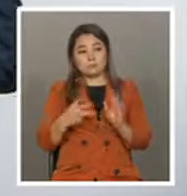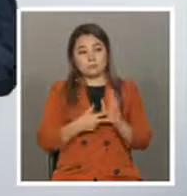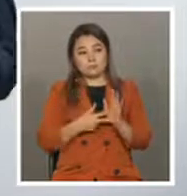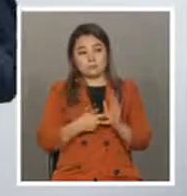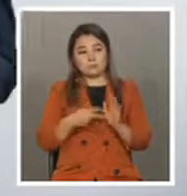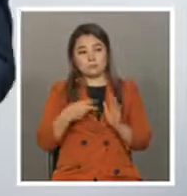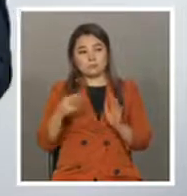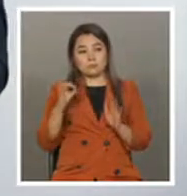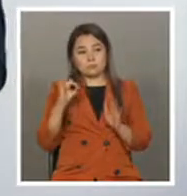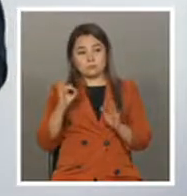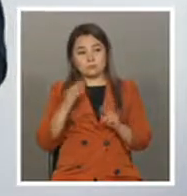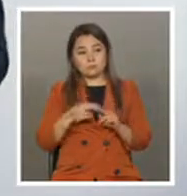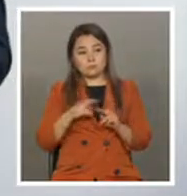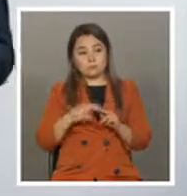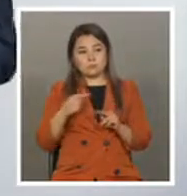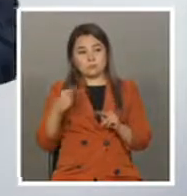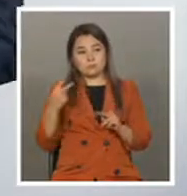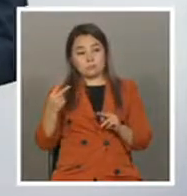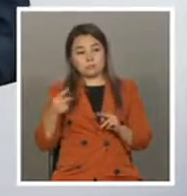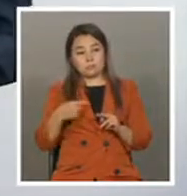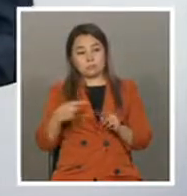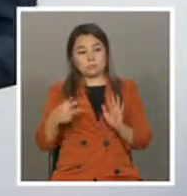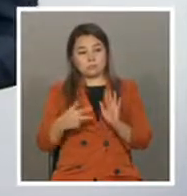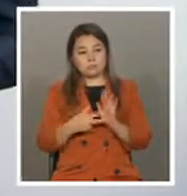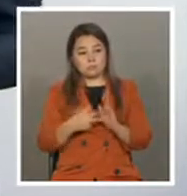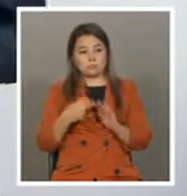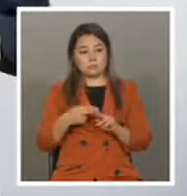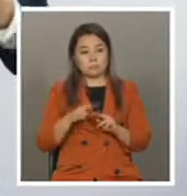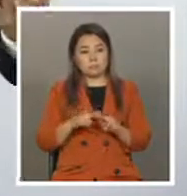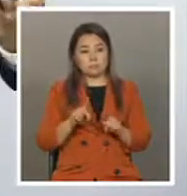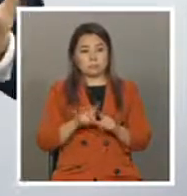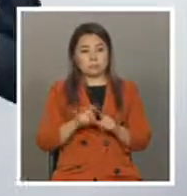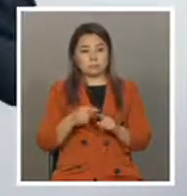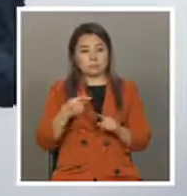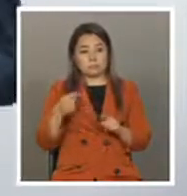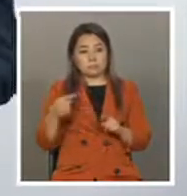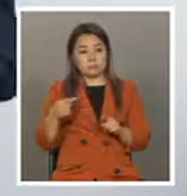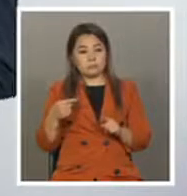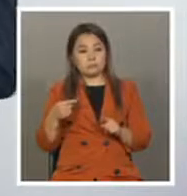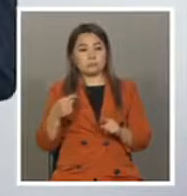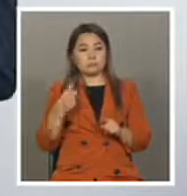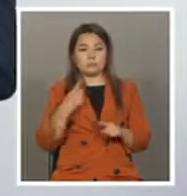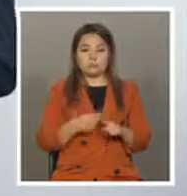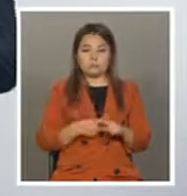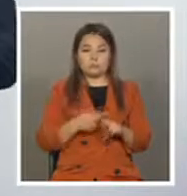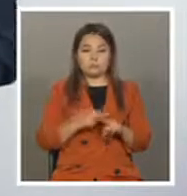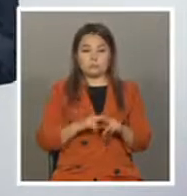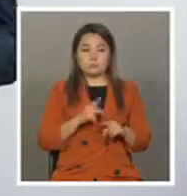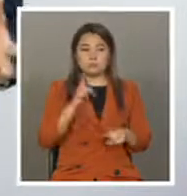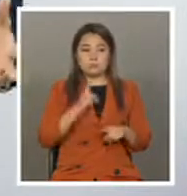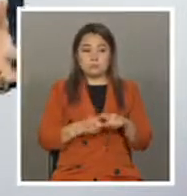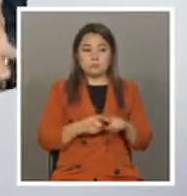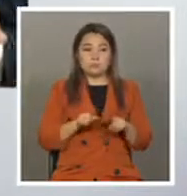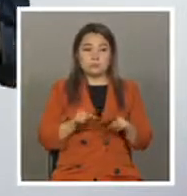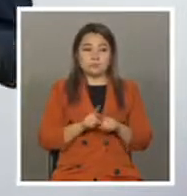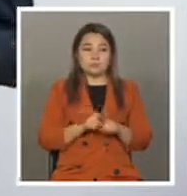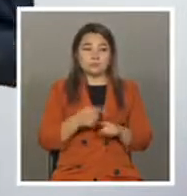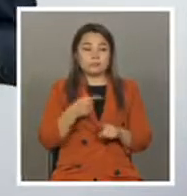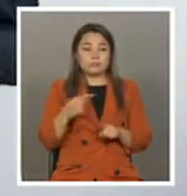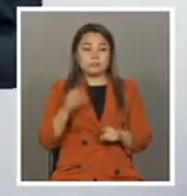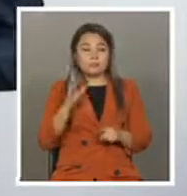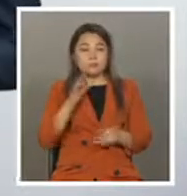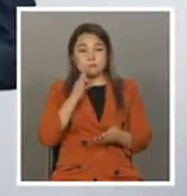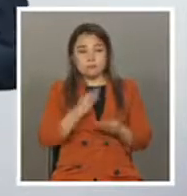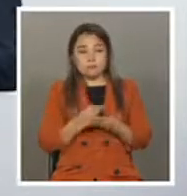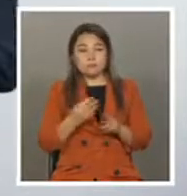минус 8. Көбейтінде минус, демек, бір сан теріс, бір сан оң. Қосындысы да минус, яғни теріс болып